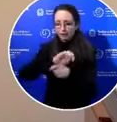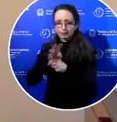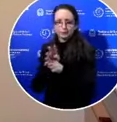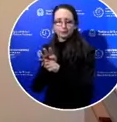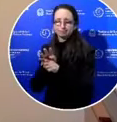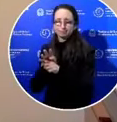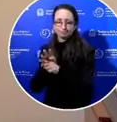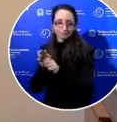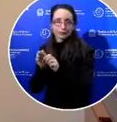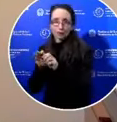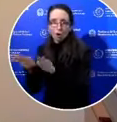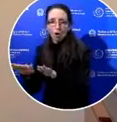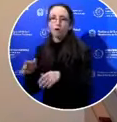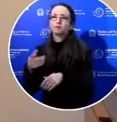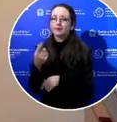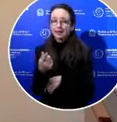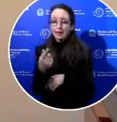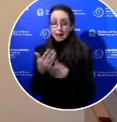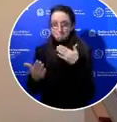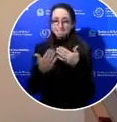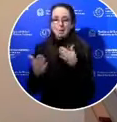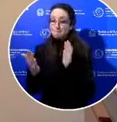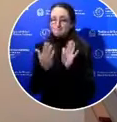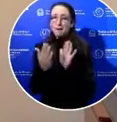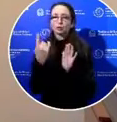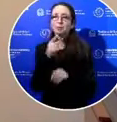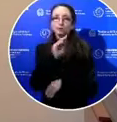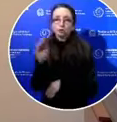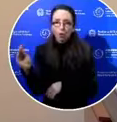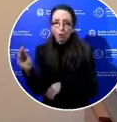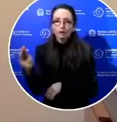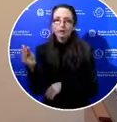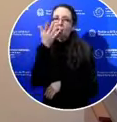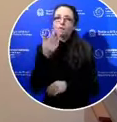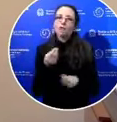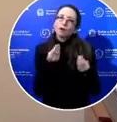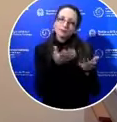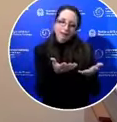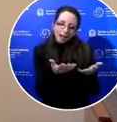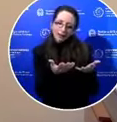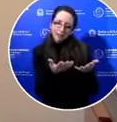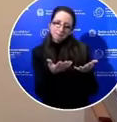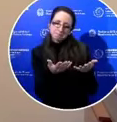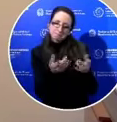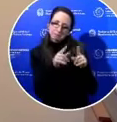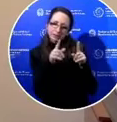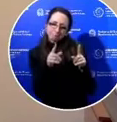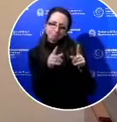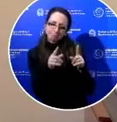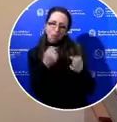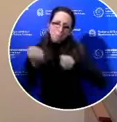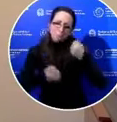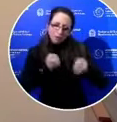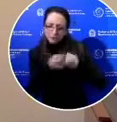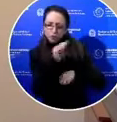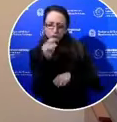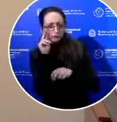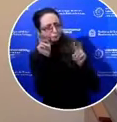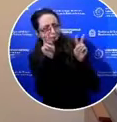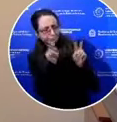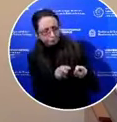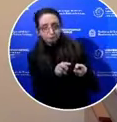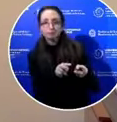impatto sulle fasce più giovani della società, vuole offrire un quadro sui comportamenti dei giovani alla luce dei condizionamenti sociali